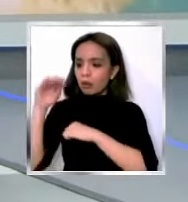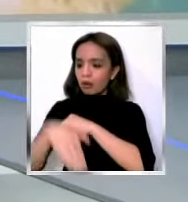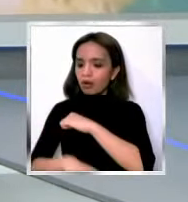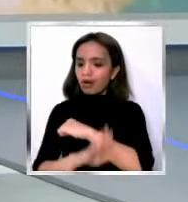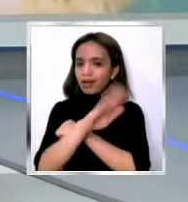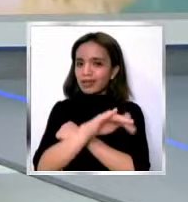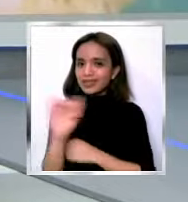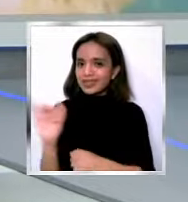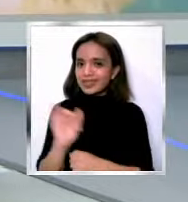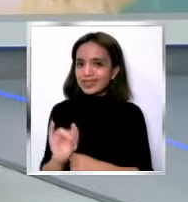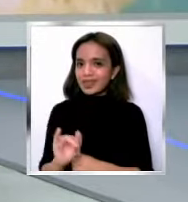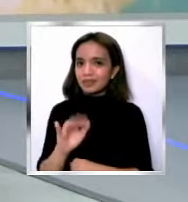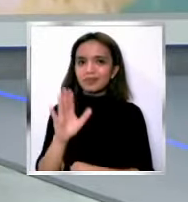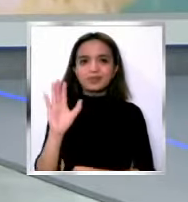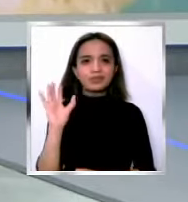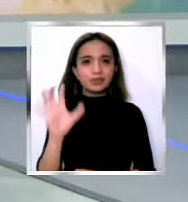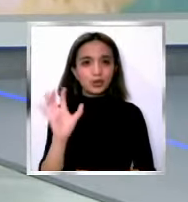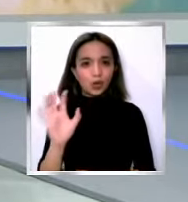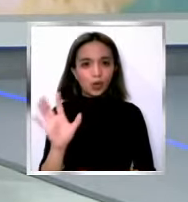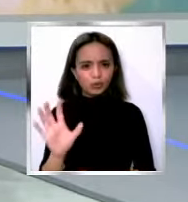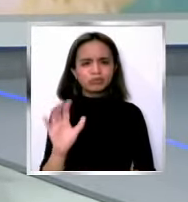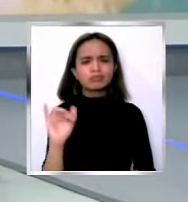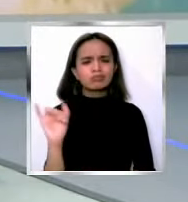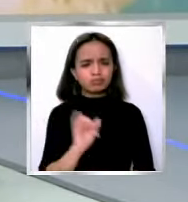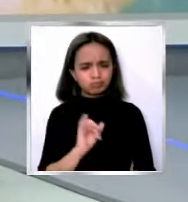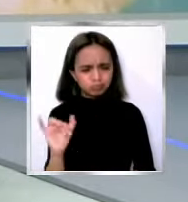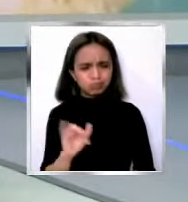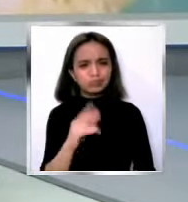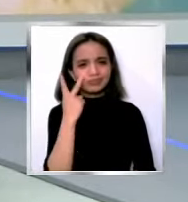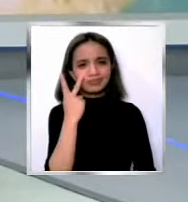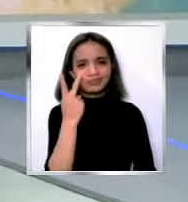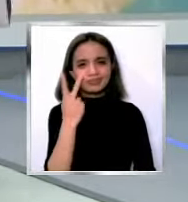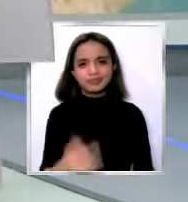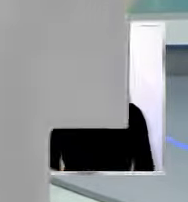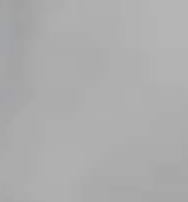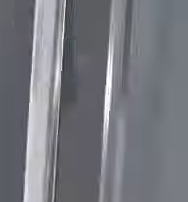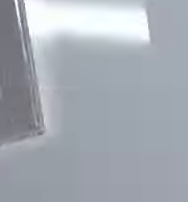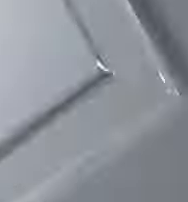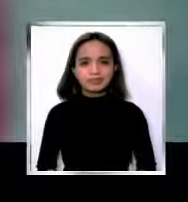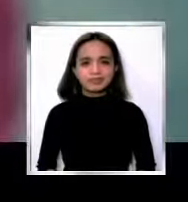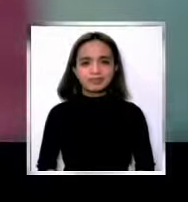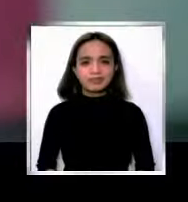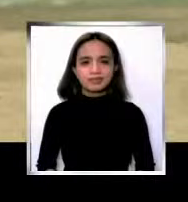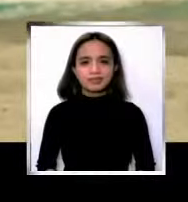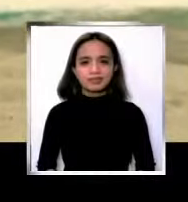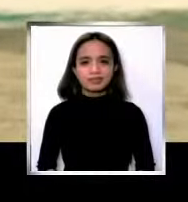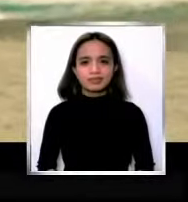aso nagpasiklab din. Yan ang tinutukan ni JP Soriano.